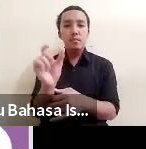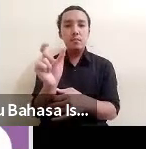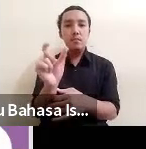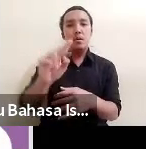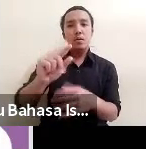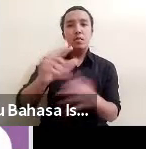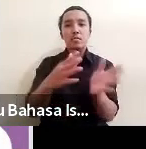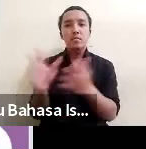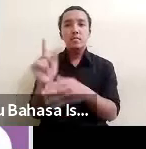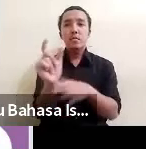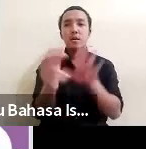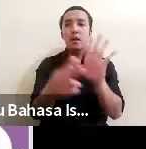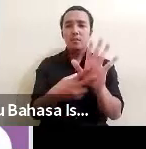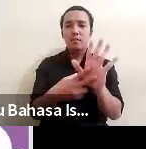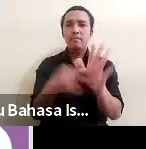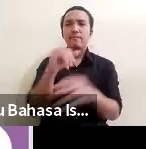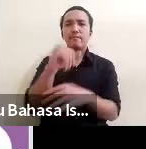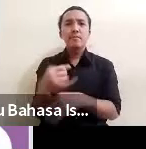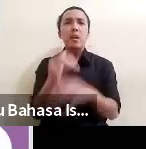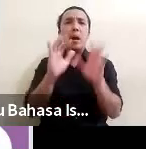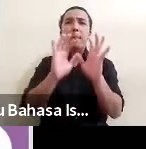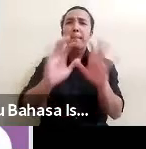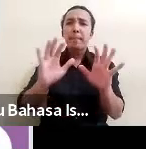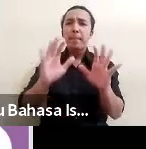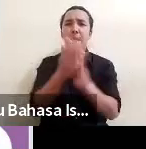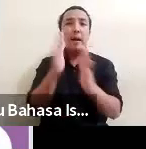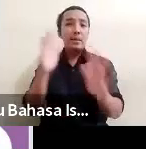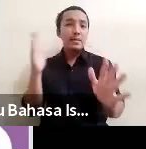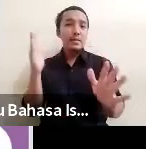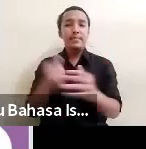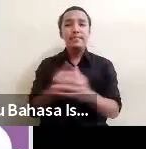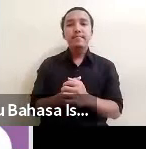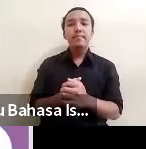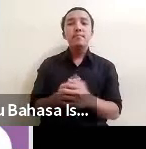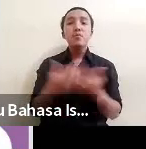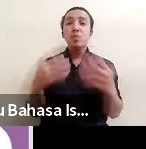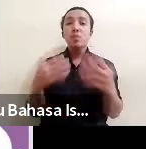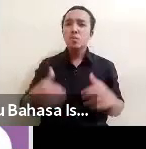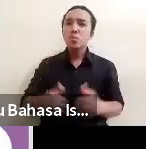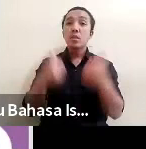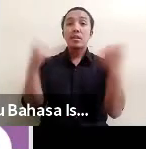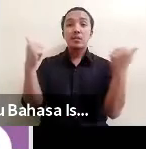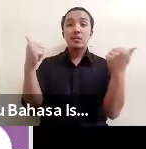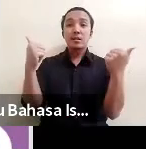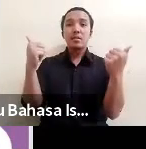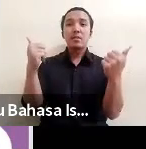Setelah sukses, Bupati Muswida semua hadir. Setelah itu sebulan kemudian ada corona,